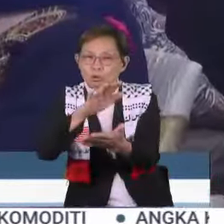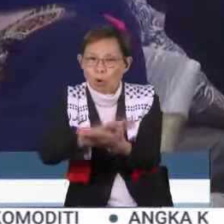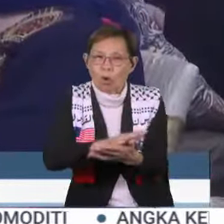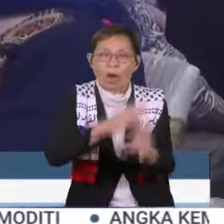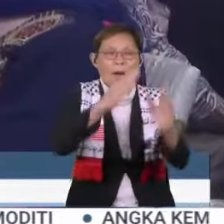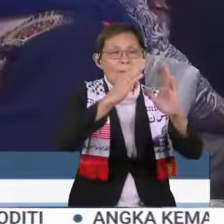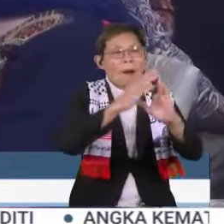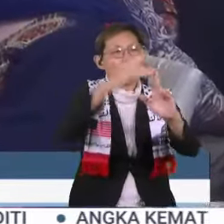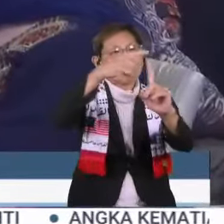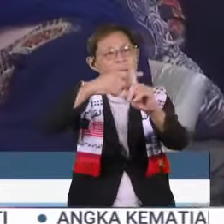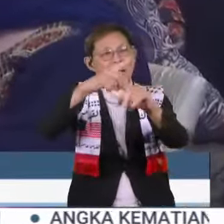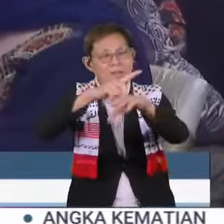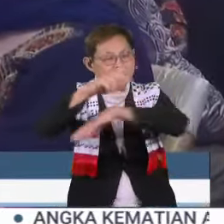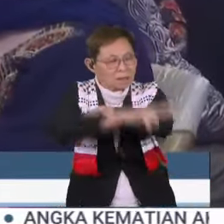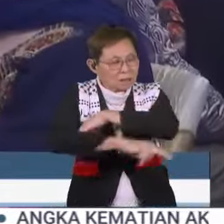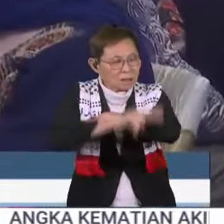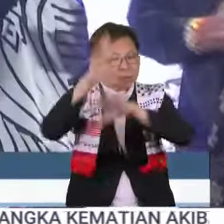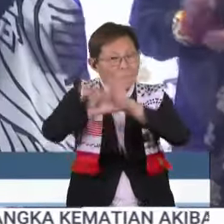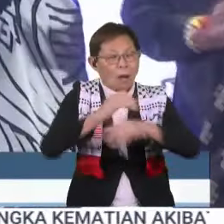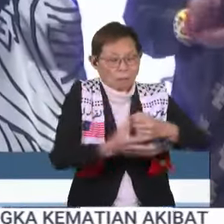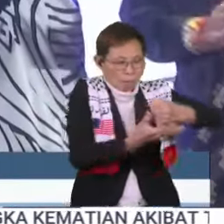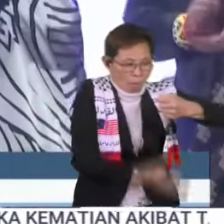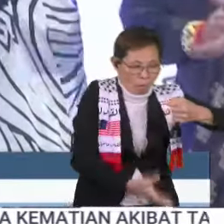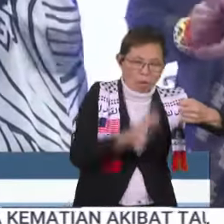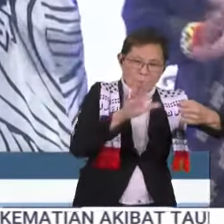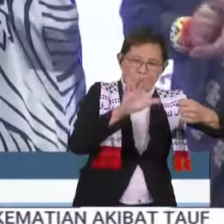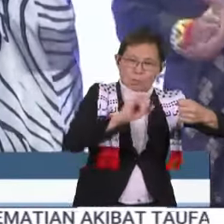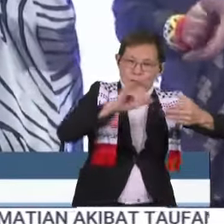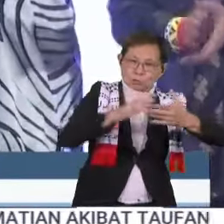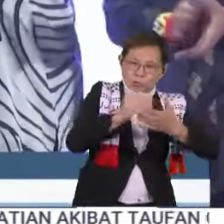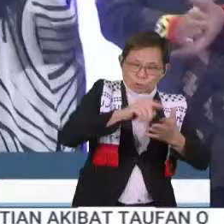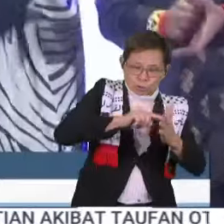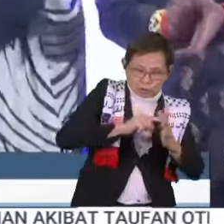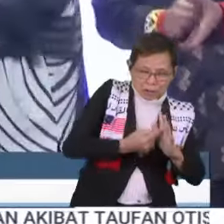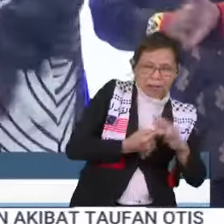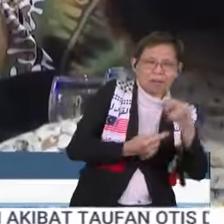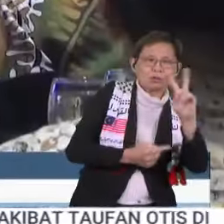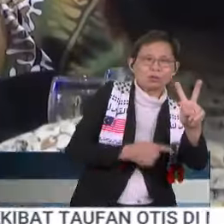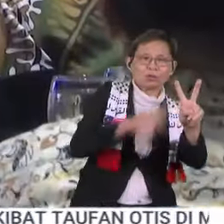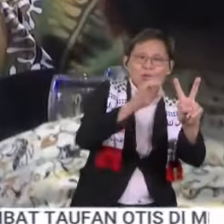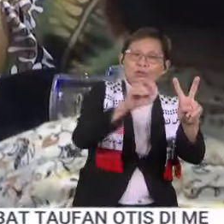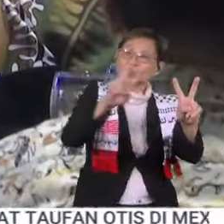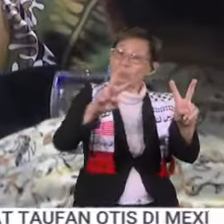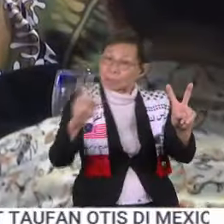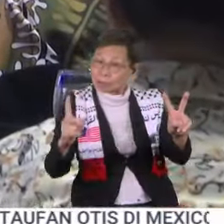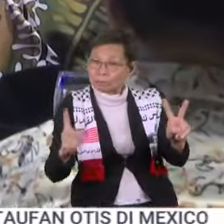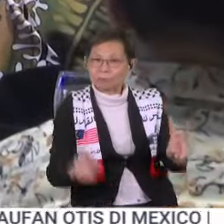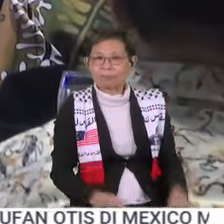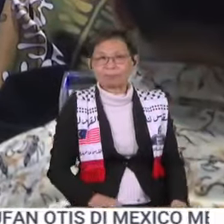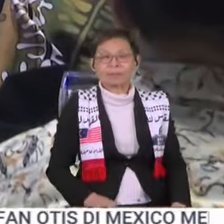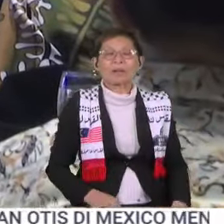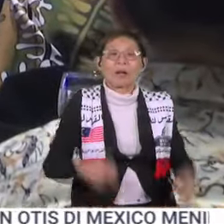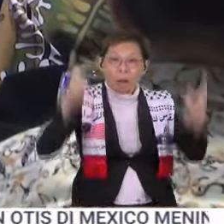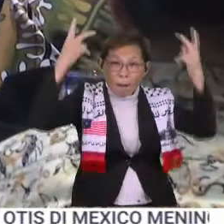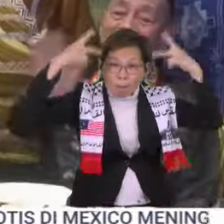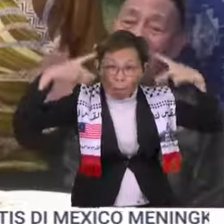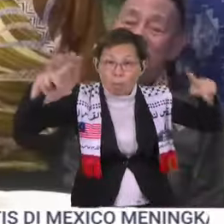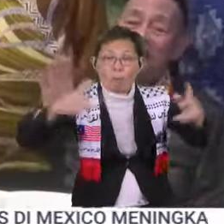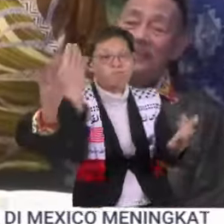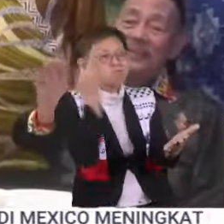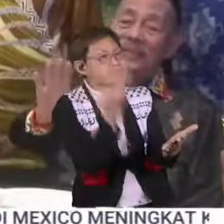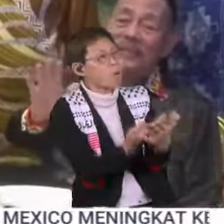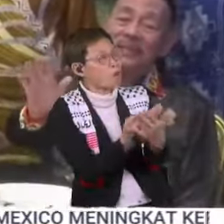mubaligh di negeri ini dengan peruntukan sejumlah 50 juta ringgit sejak 2021. Usaha premier ini membuktikan